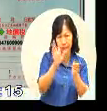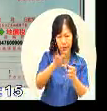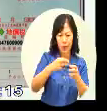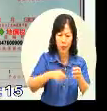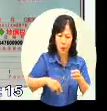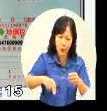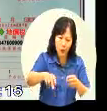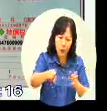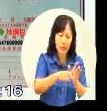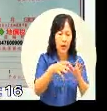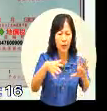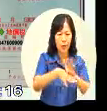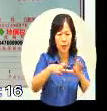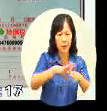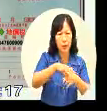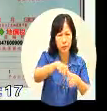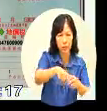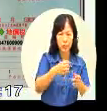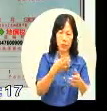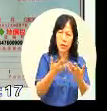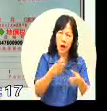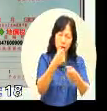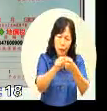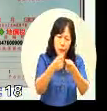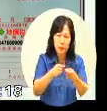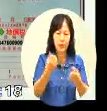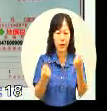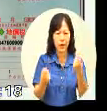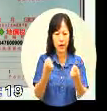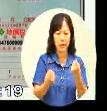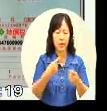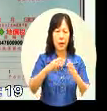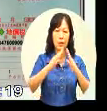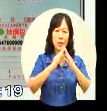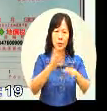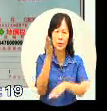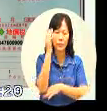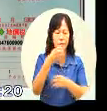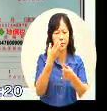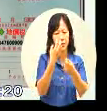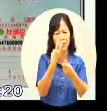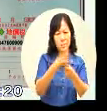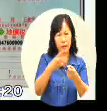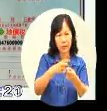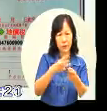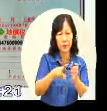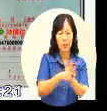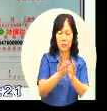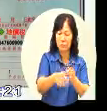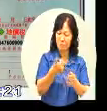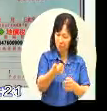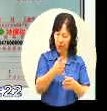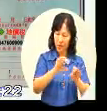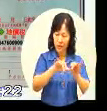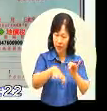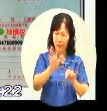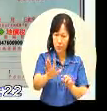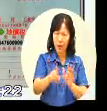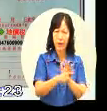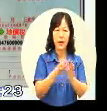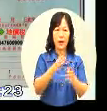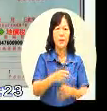到文化中心呢5分钟，开车到市政府呢3分钟，是不是黄金地段？福建